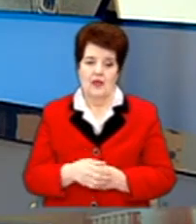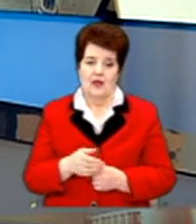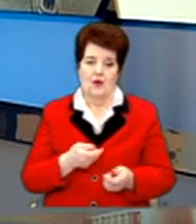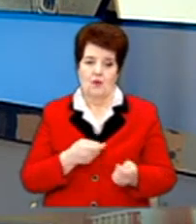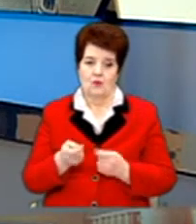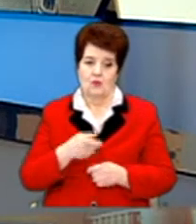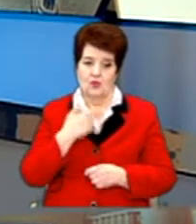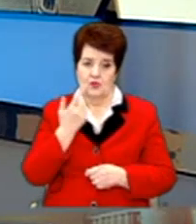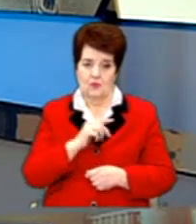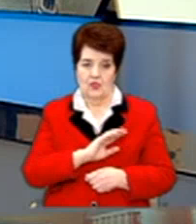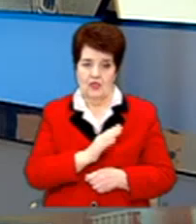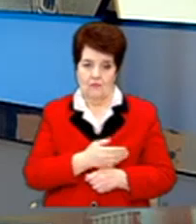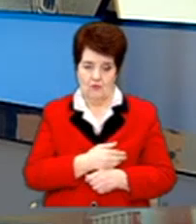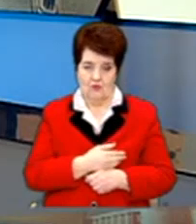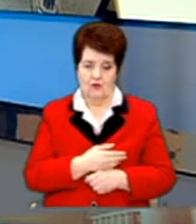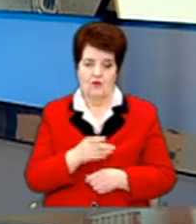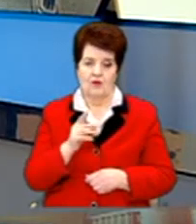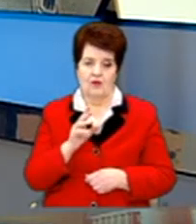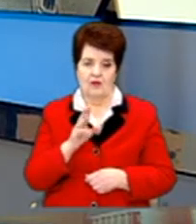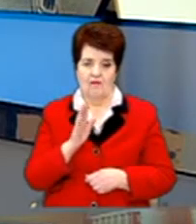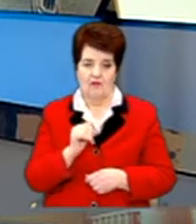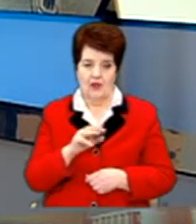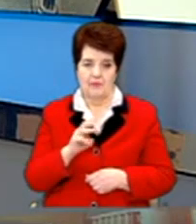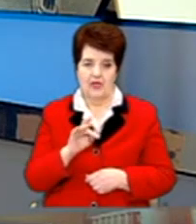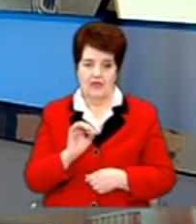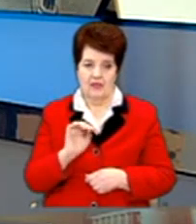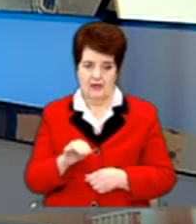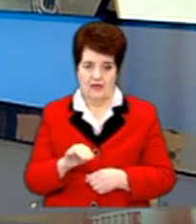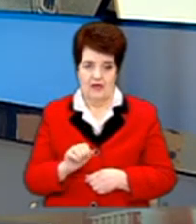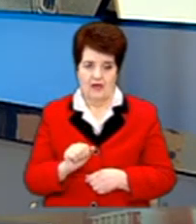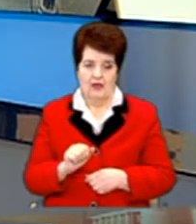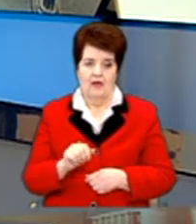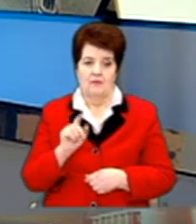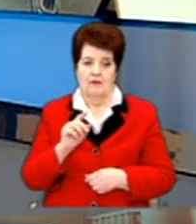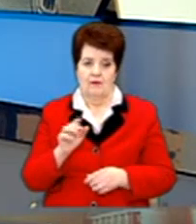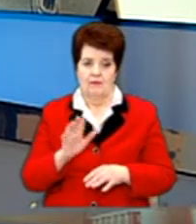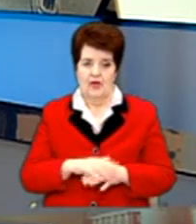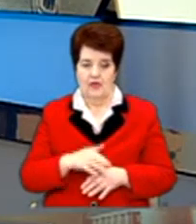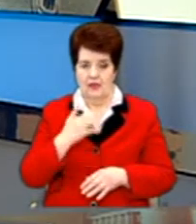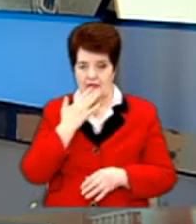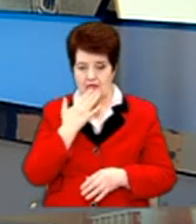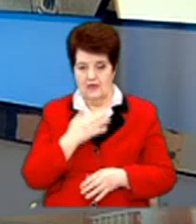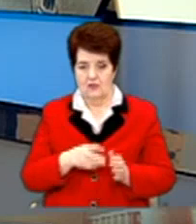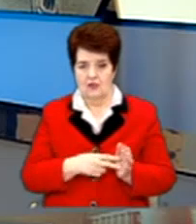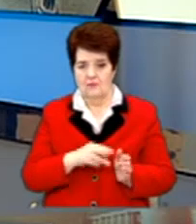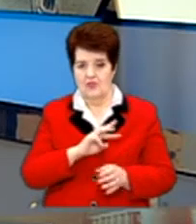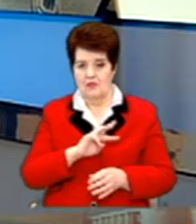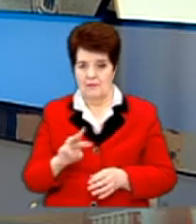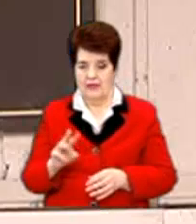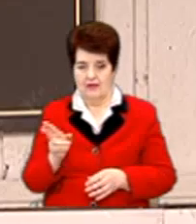școlii spune însă că efortul va merita. Pentru reconstrucția unității de învățământ, Banca Mondială a oferit 700.000 de dolari.